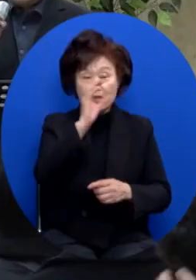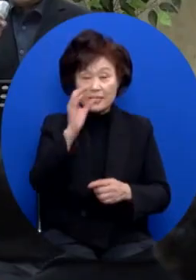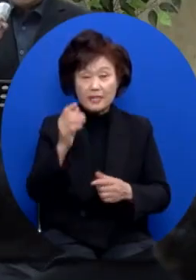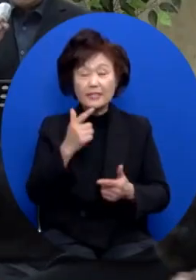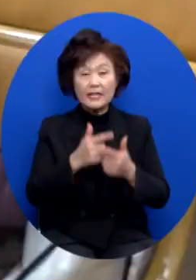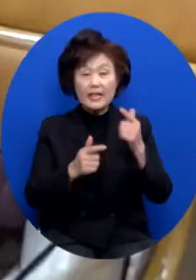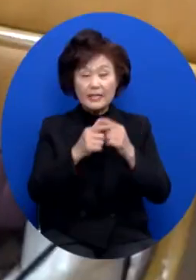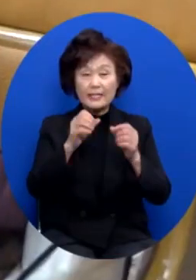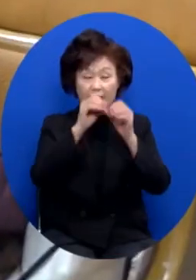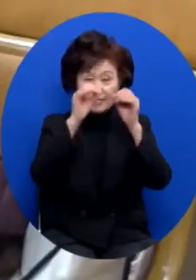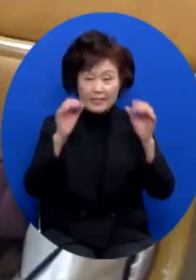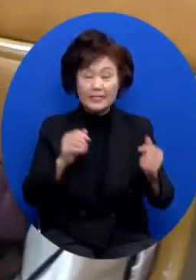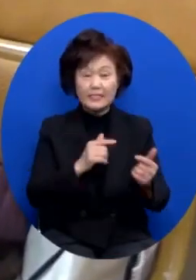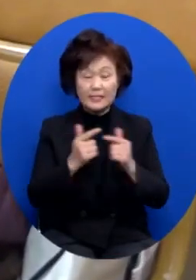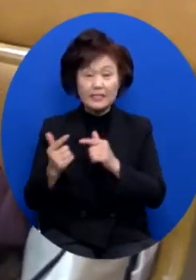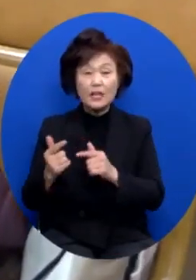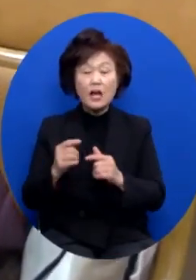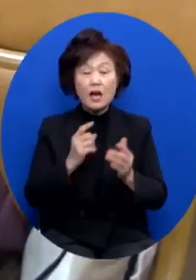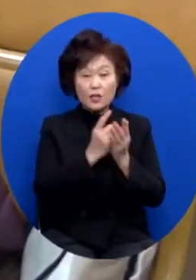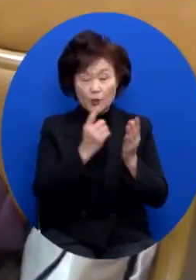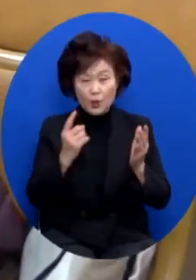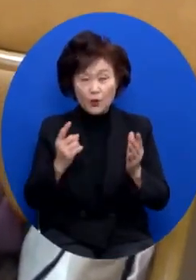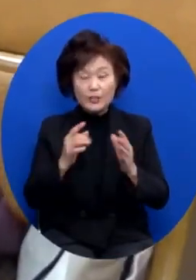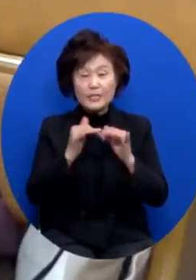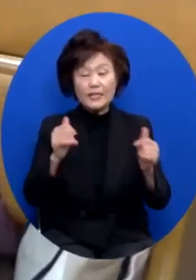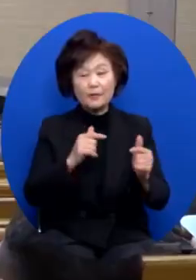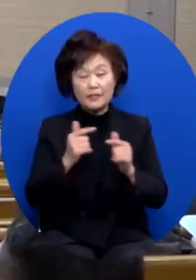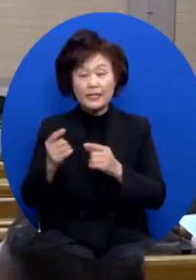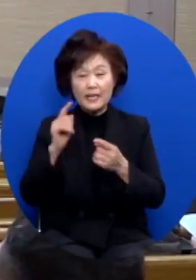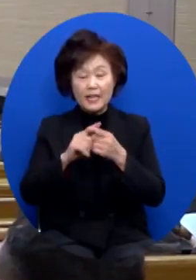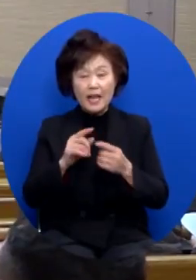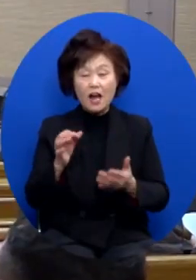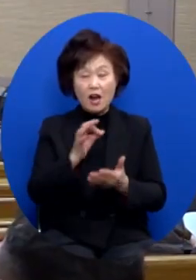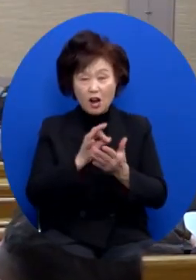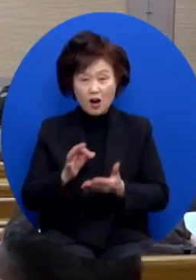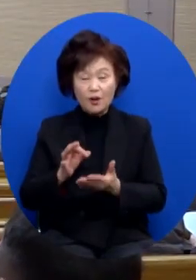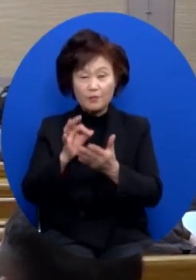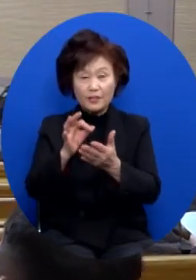소외된 이웃 성금전달 등 지역섬김 사역을 발히 펼치고 있습니다